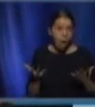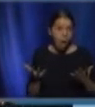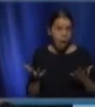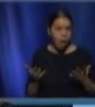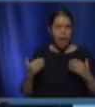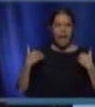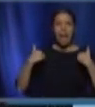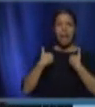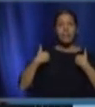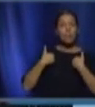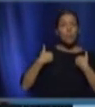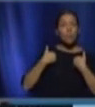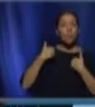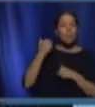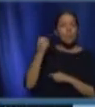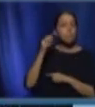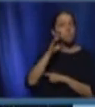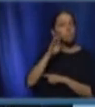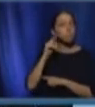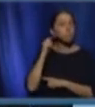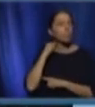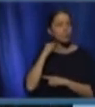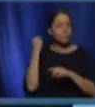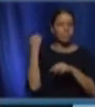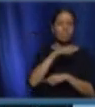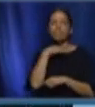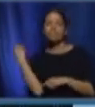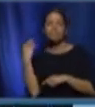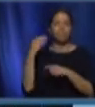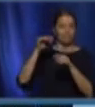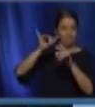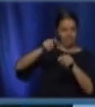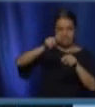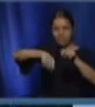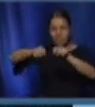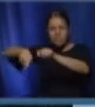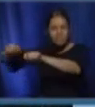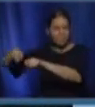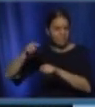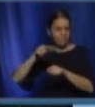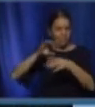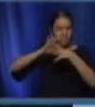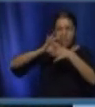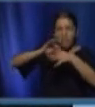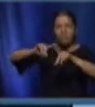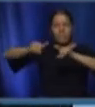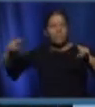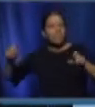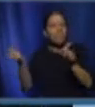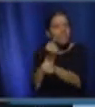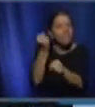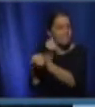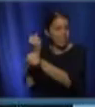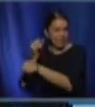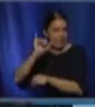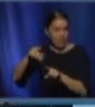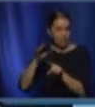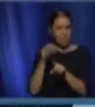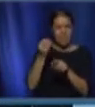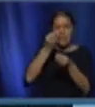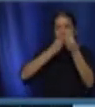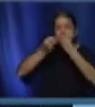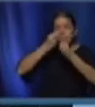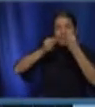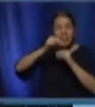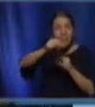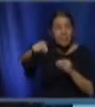où peut-être que la viande ou les aliments... je ne suis pas spécialiste,